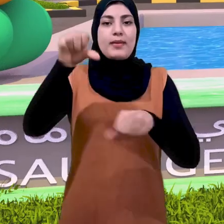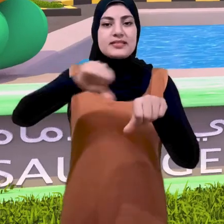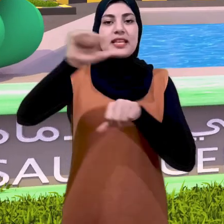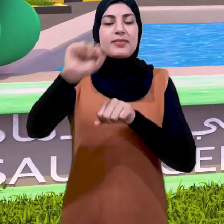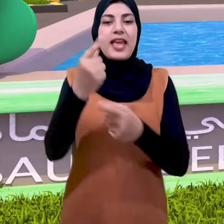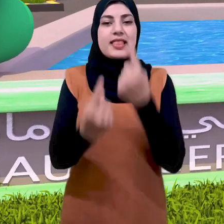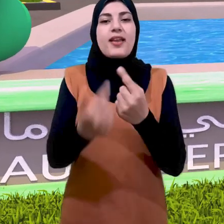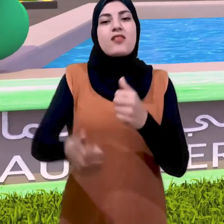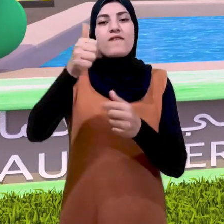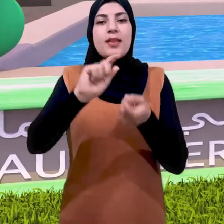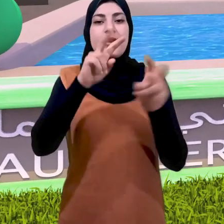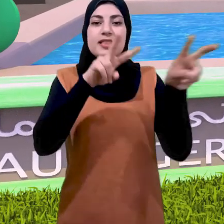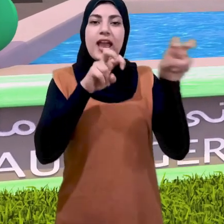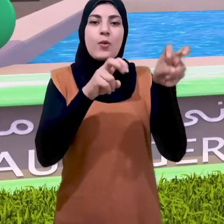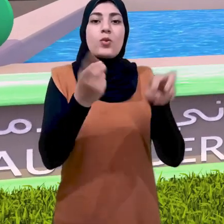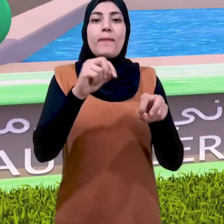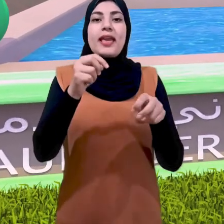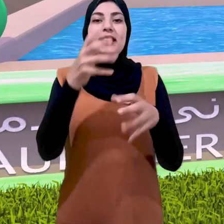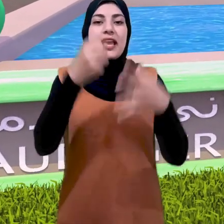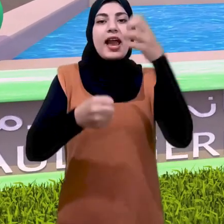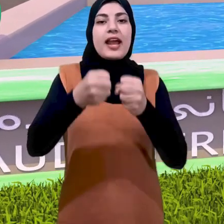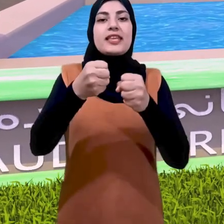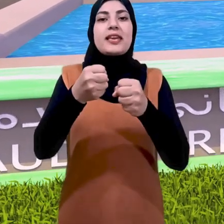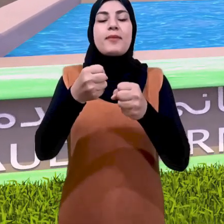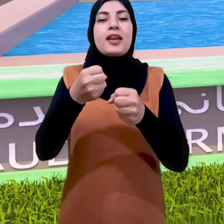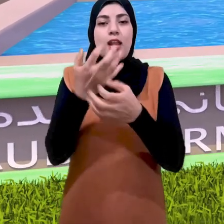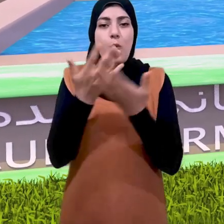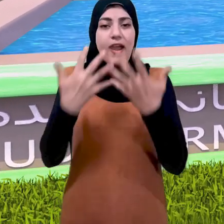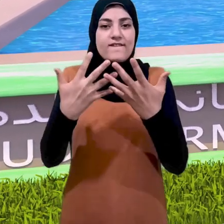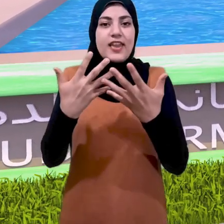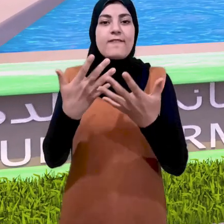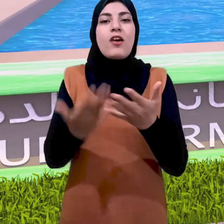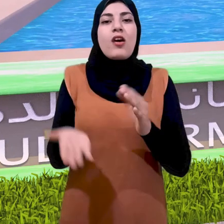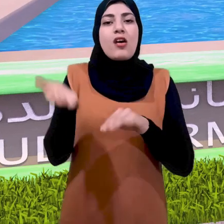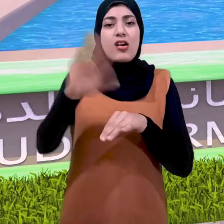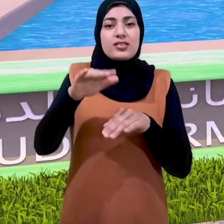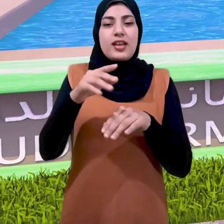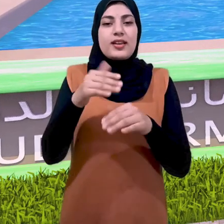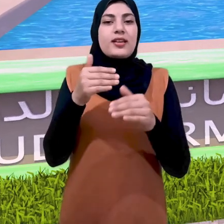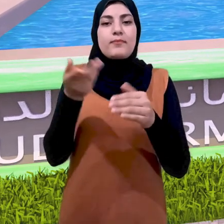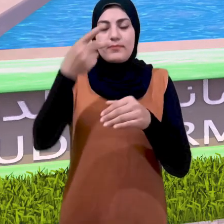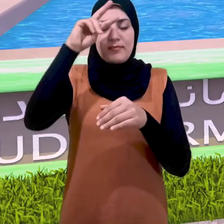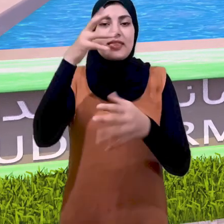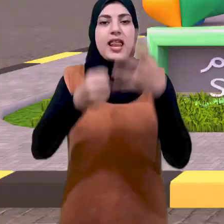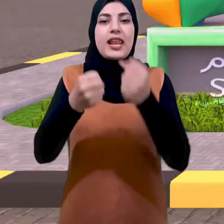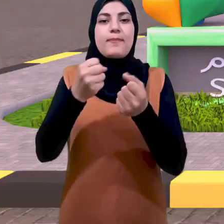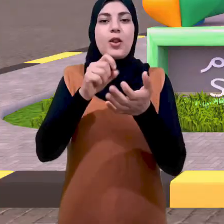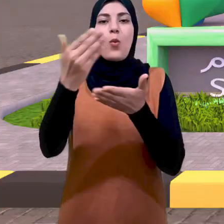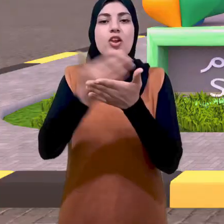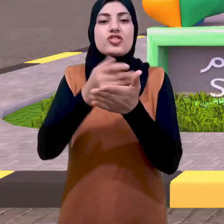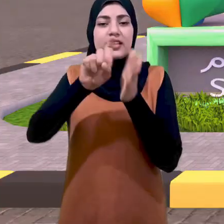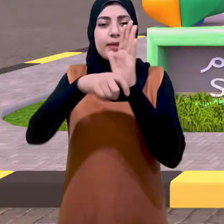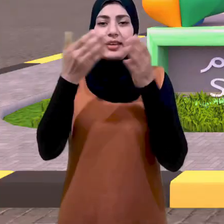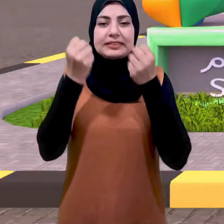وانتق الزيوت النباتية بدلا من الحيوانية والحليب قليل الدسم ومشتقاته أفضل من كامل الدسم إذا